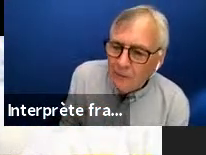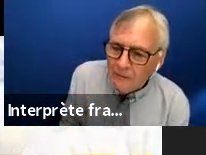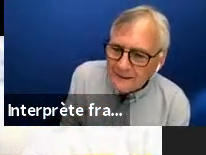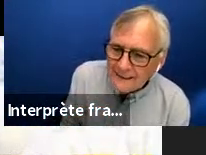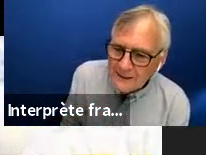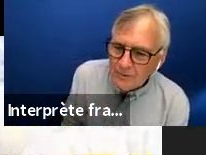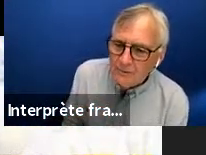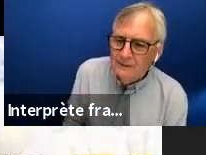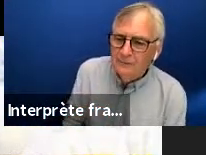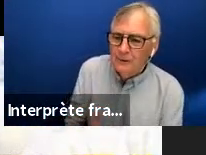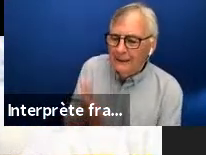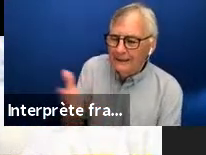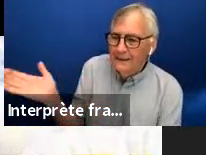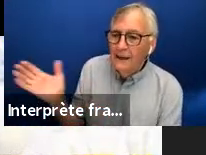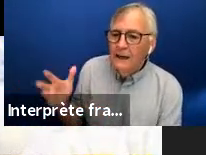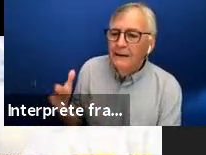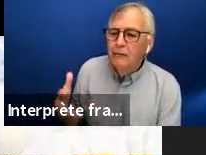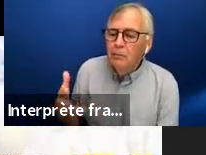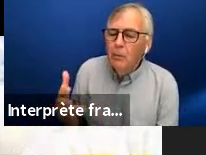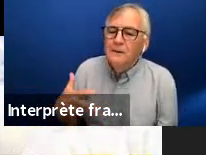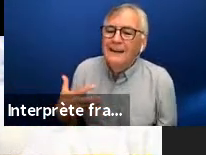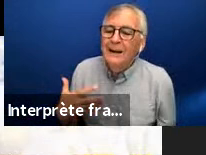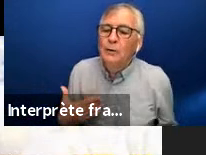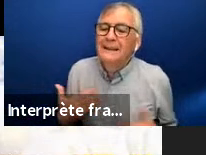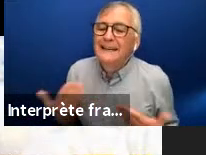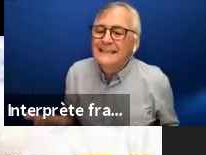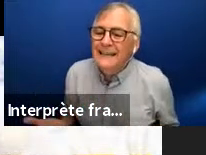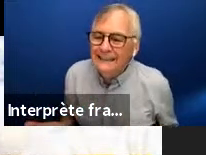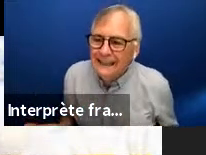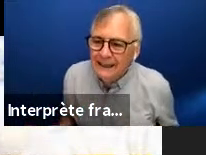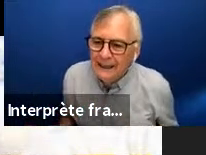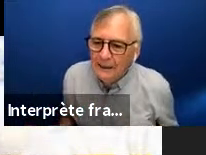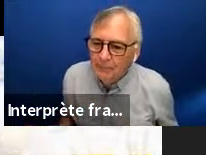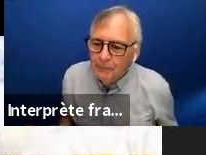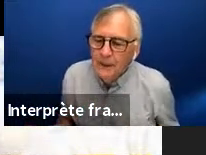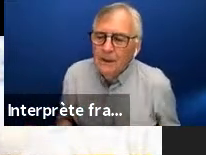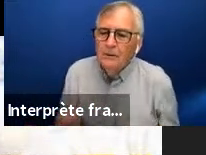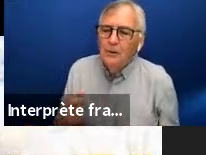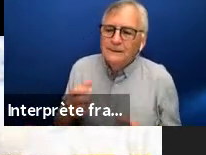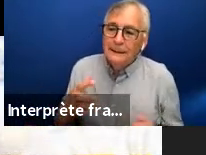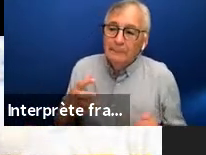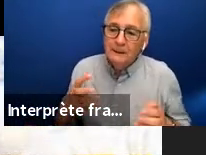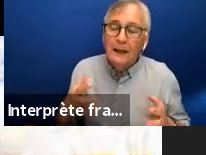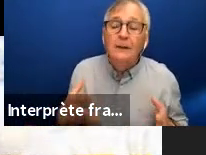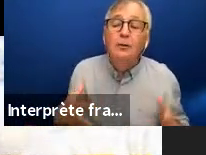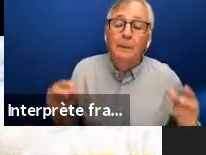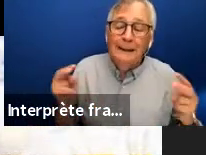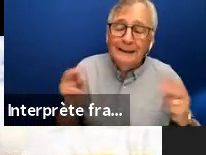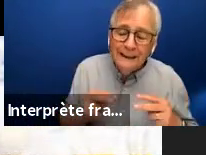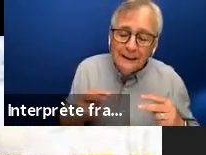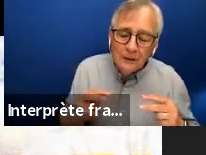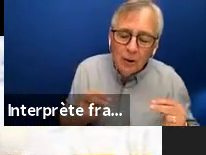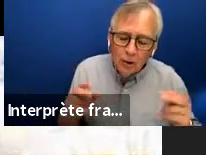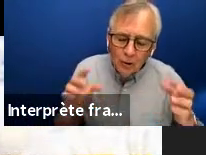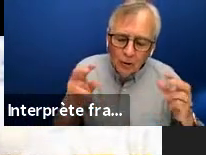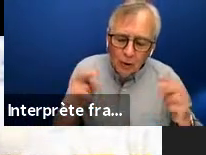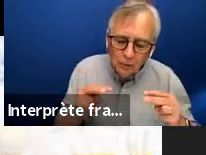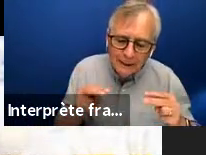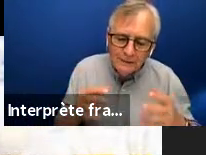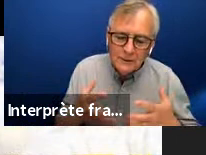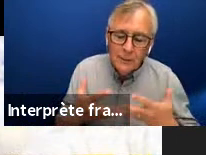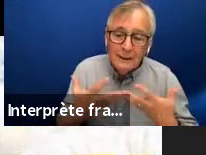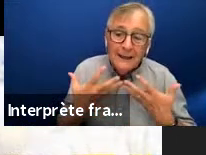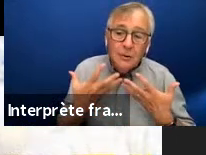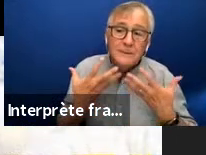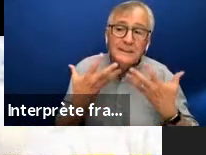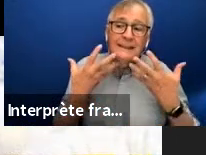Vous lui coupez la conversation si vous regardez et vous montrez un désintérêt. Donc, c'est important de maintenir le